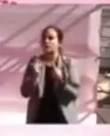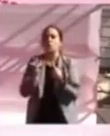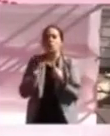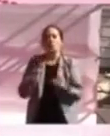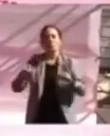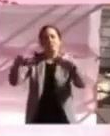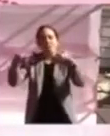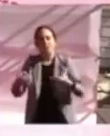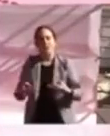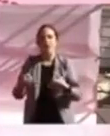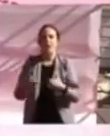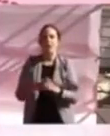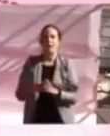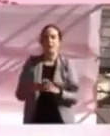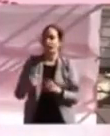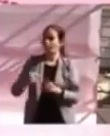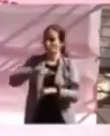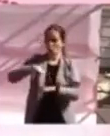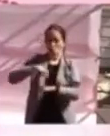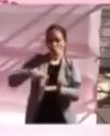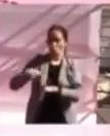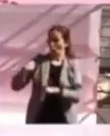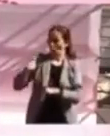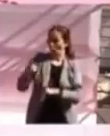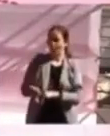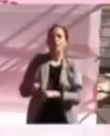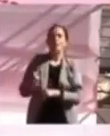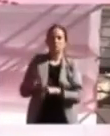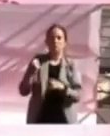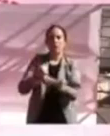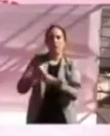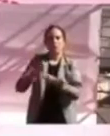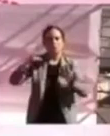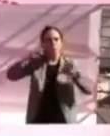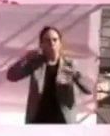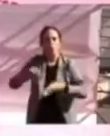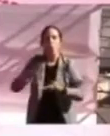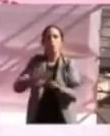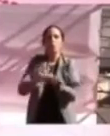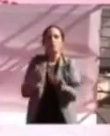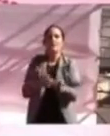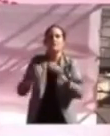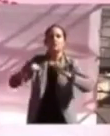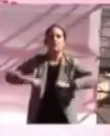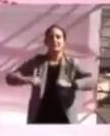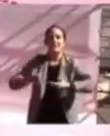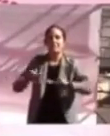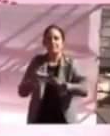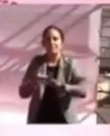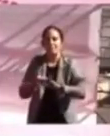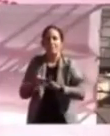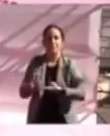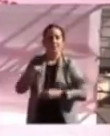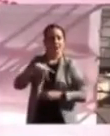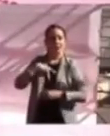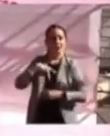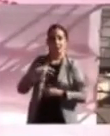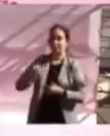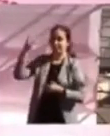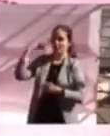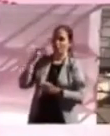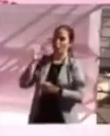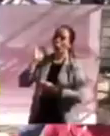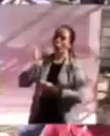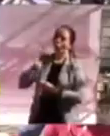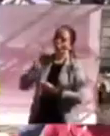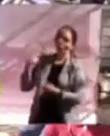lavoro importante sul contratto della sanità privata che dopo 14 anni siamo riusciti finalmente a portare a casa si è